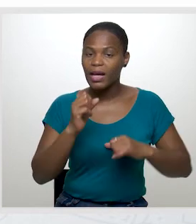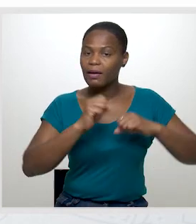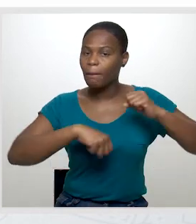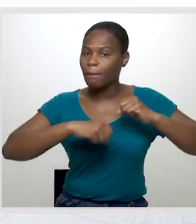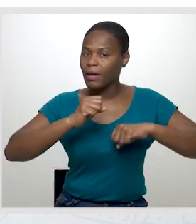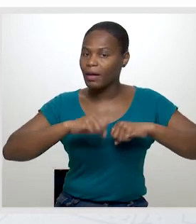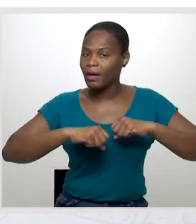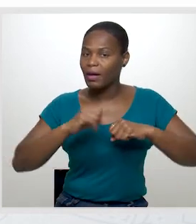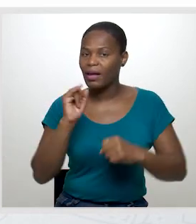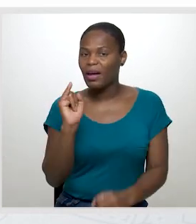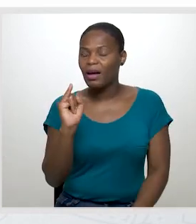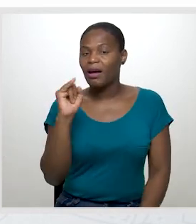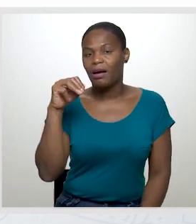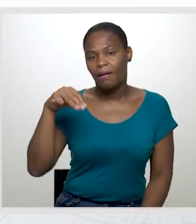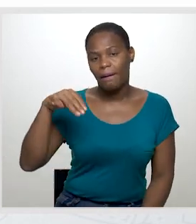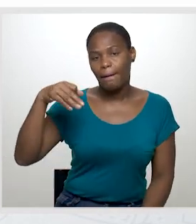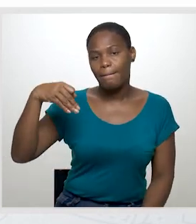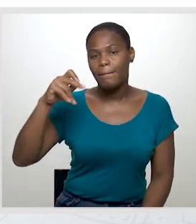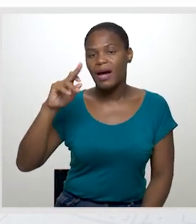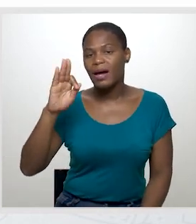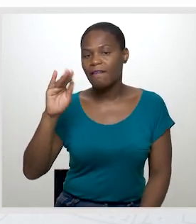Grammaire, l'imparfait.